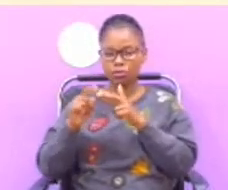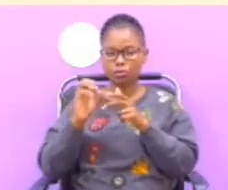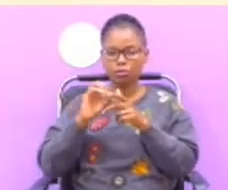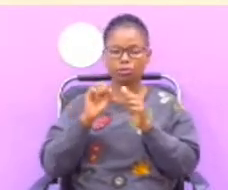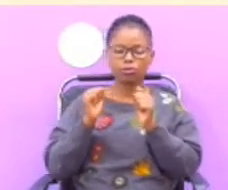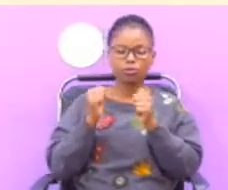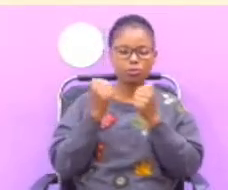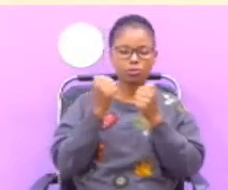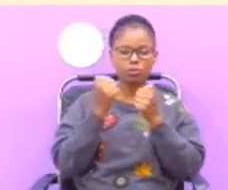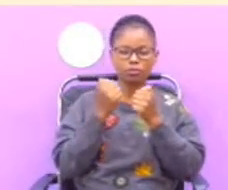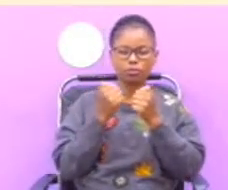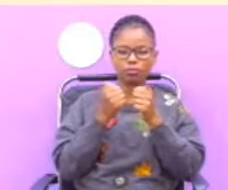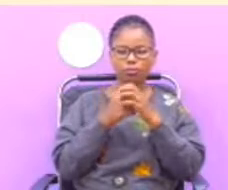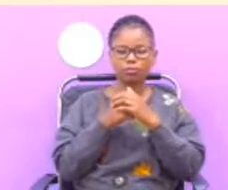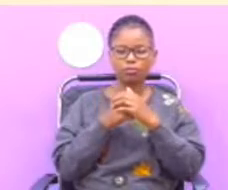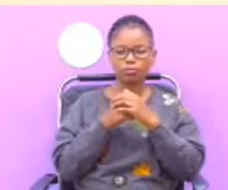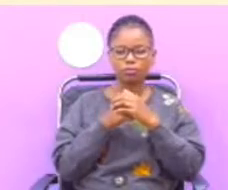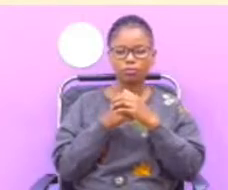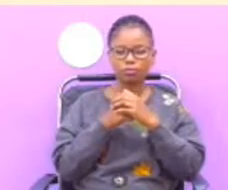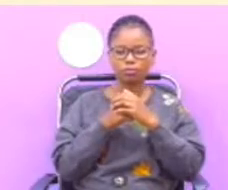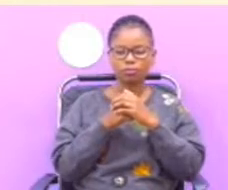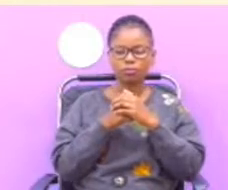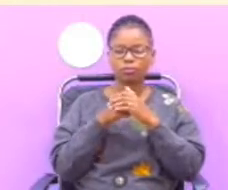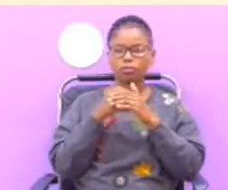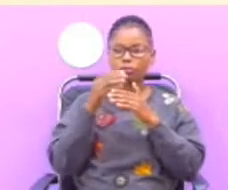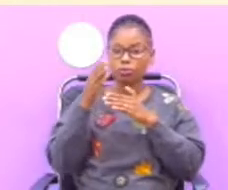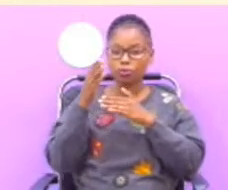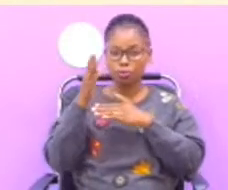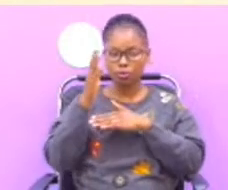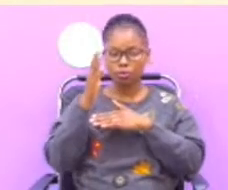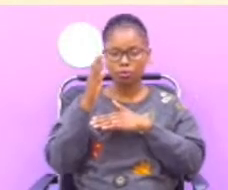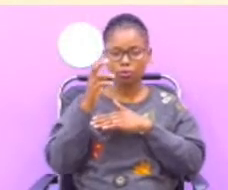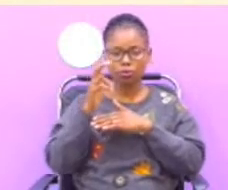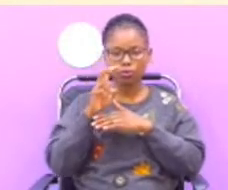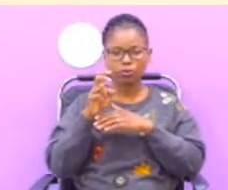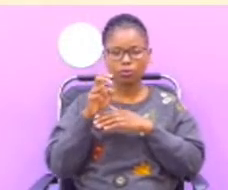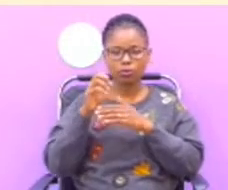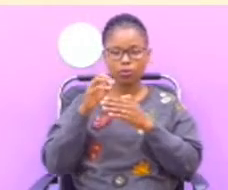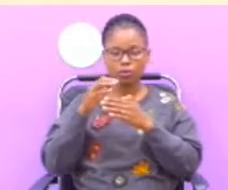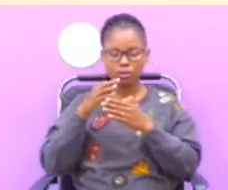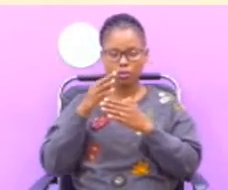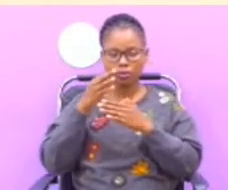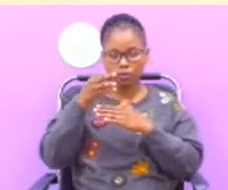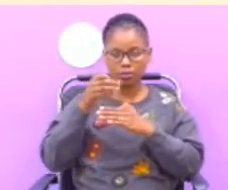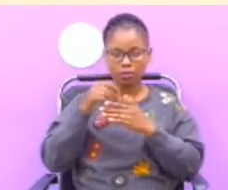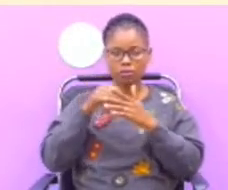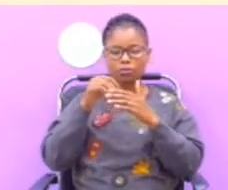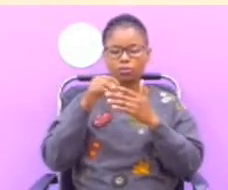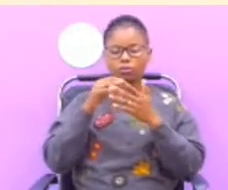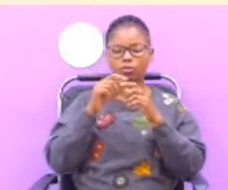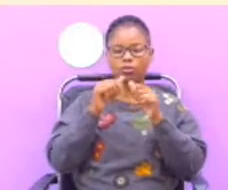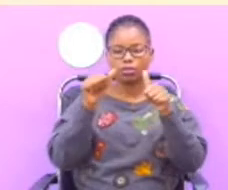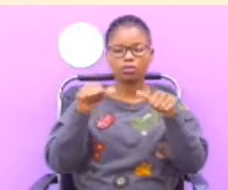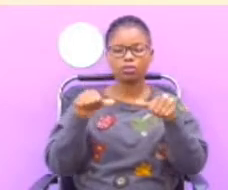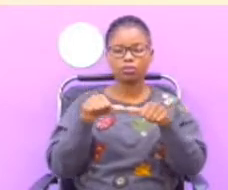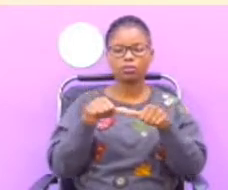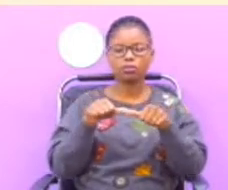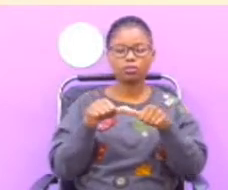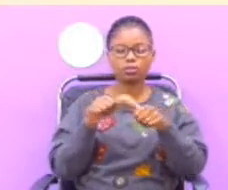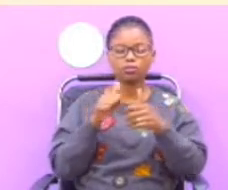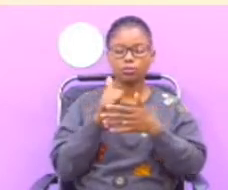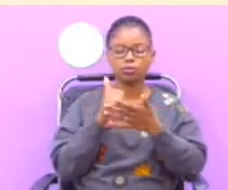ũkahonoka nĩ mwathani ona arũngiĩ kĩgongona-inĩ bwana acibue